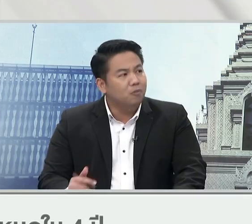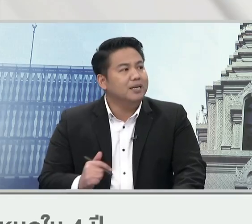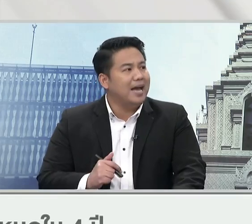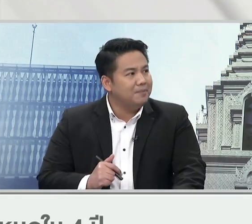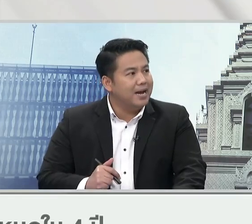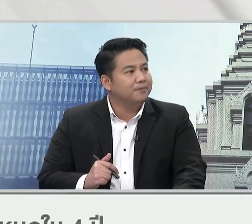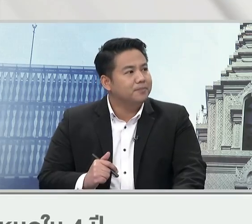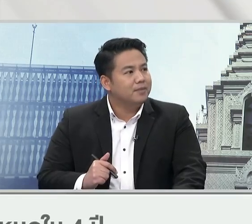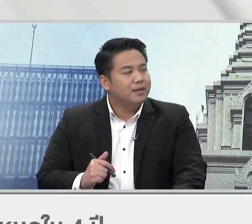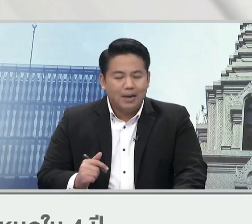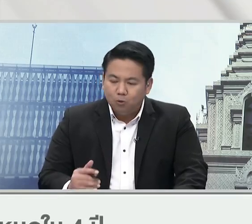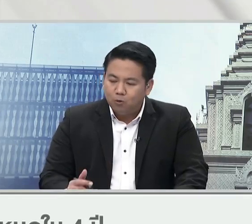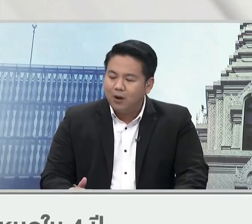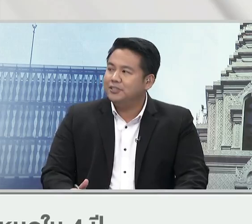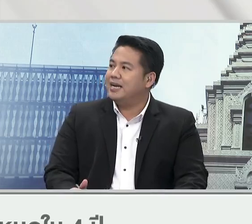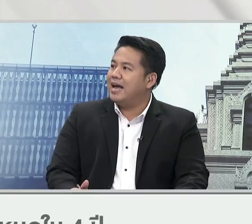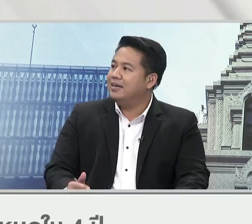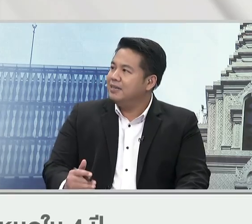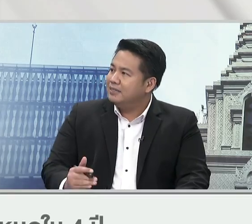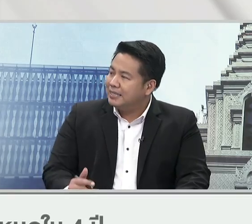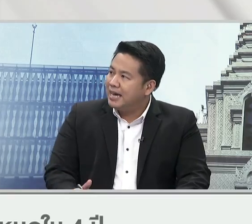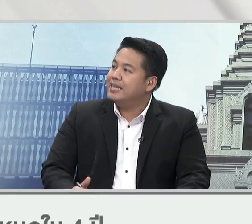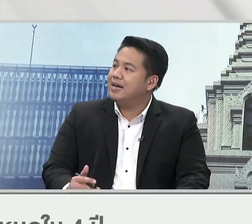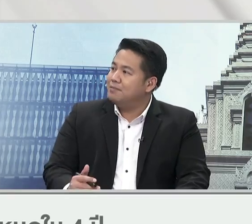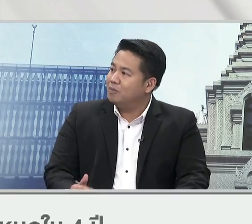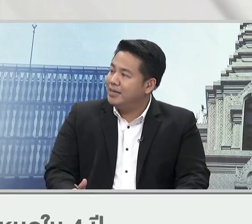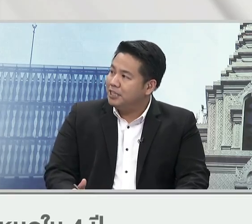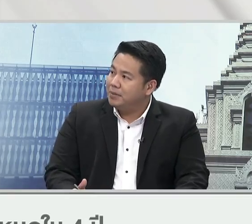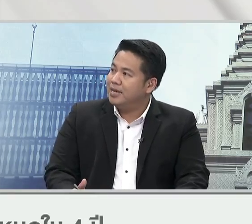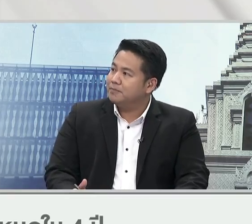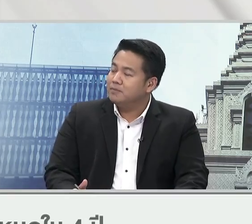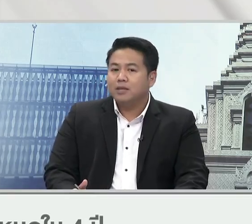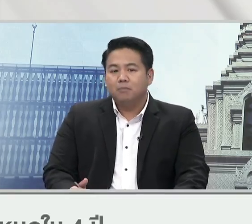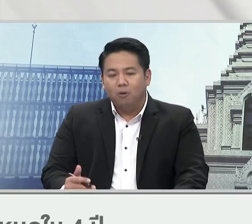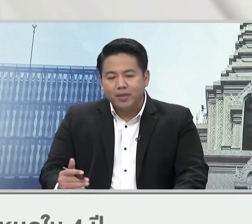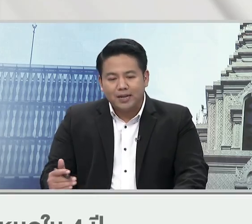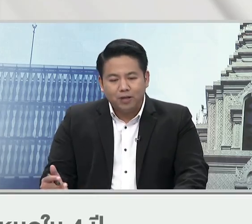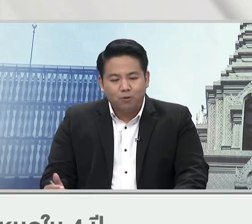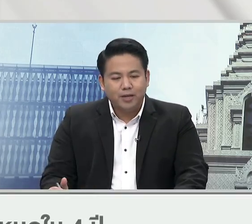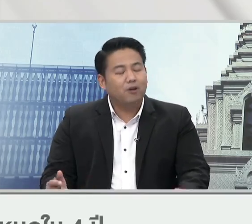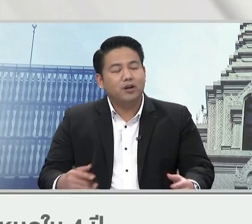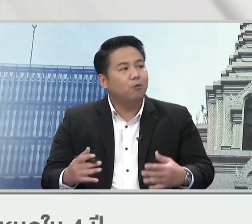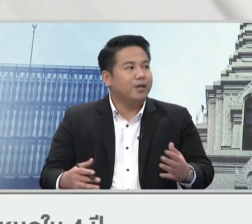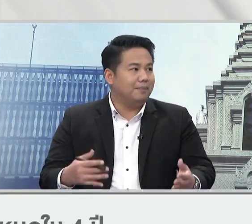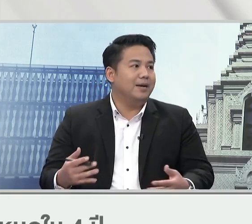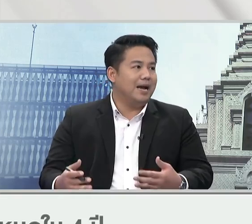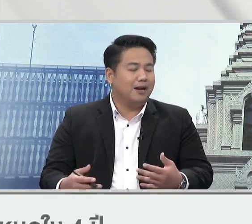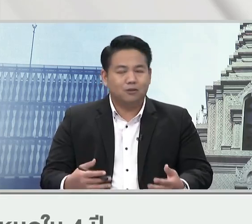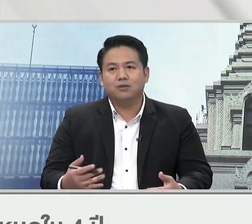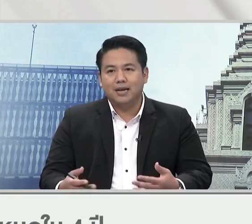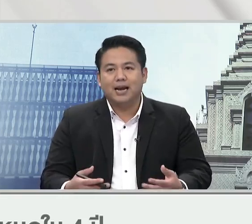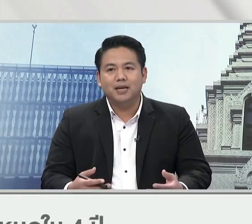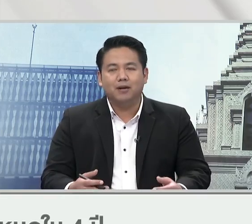120,000ล้านบาทครับแล้วคุณกู้ 500,000ล้านจะใช้ยังไงให้หมดภายใน 4ปีผมเนี่ยเท่าที่คุยเท่าที่เราคุยกับ